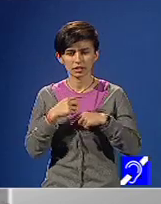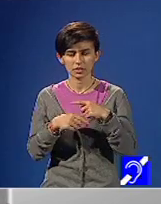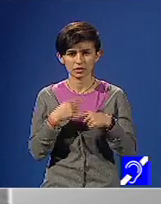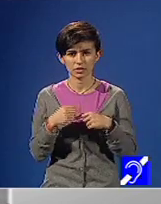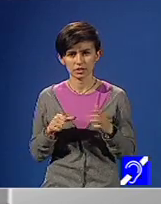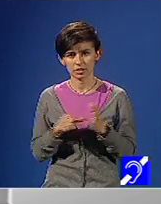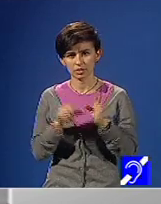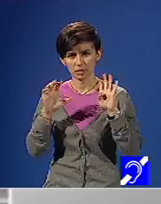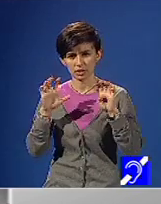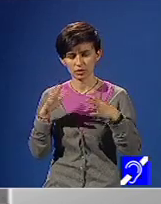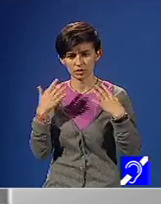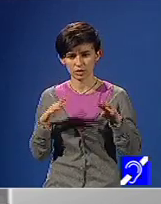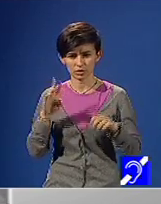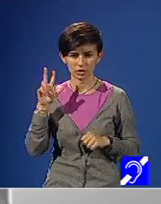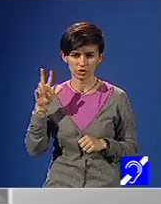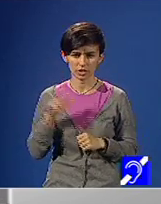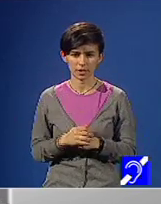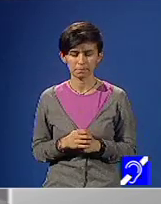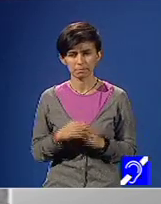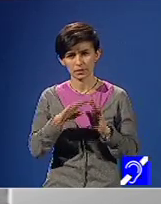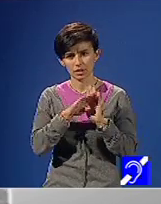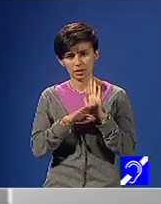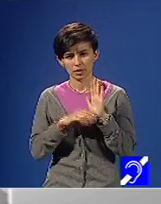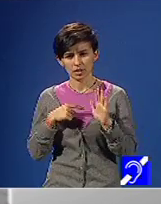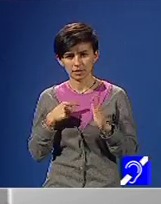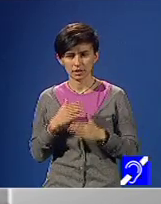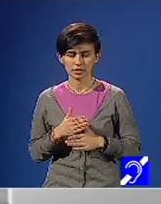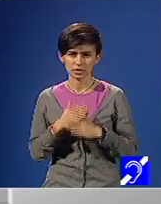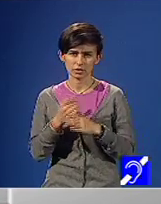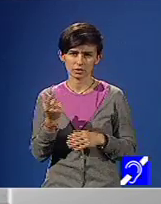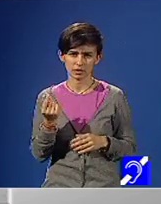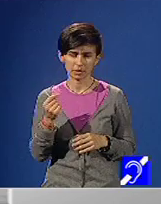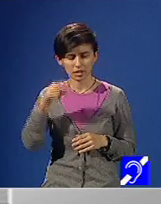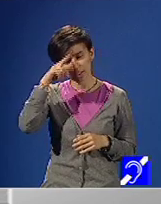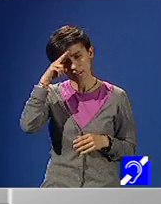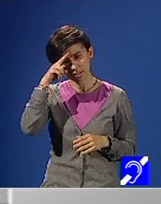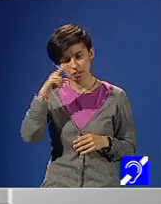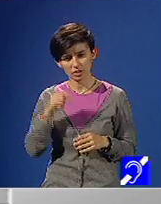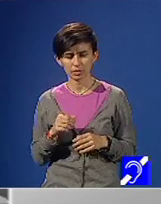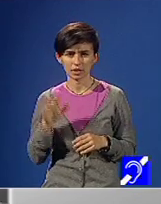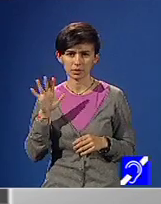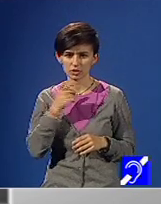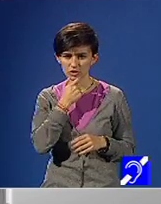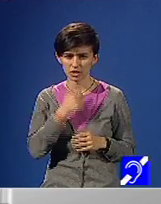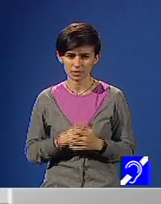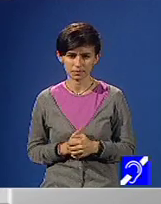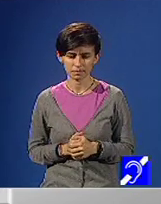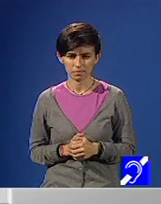din anul 1993, programul fiind susținut de partenerii din Germania pe o durată de 5 ani.